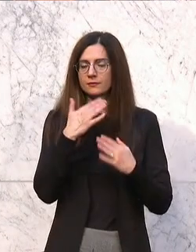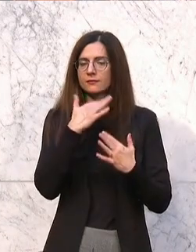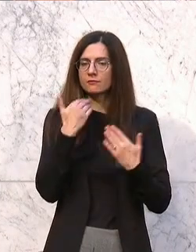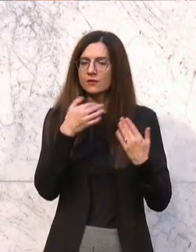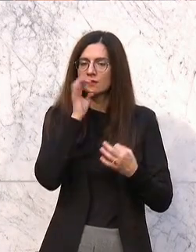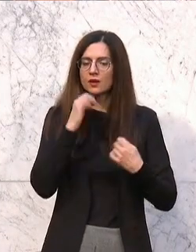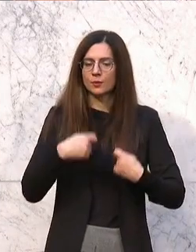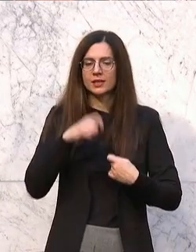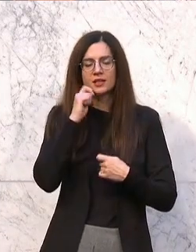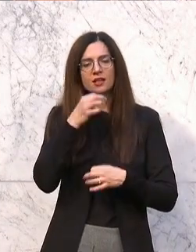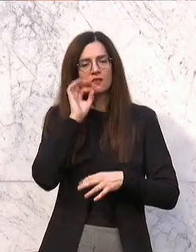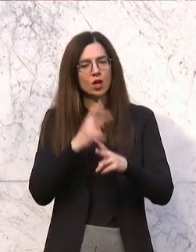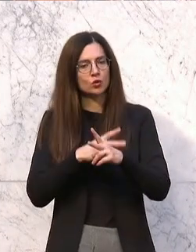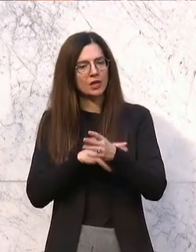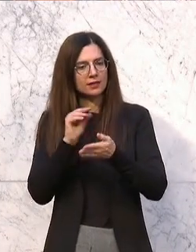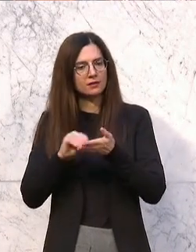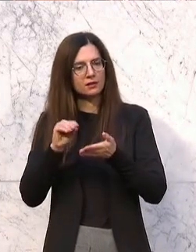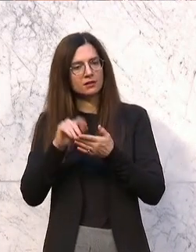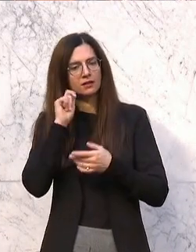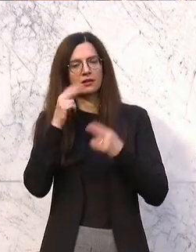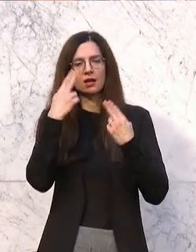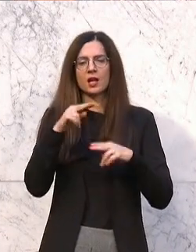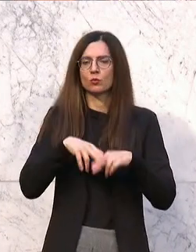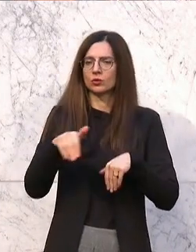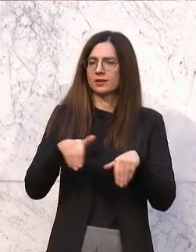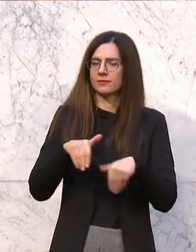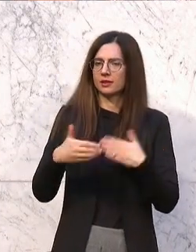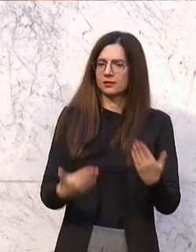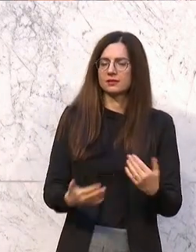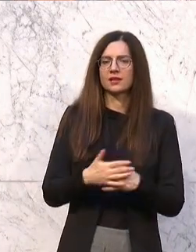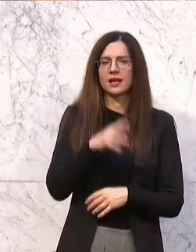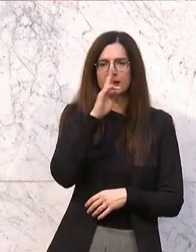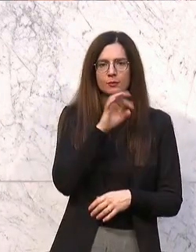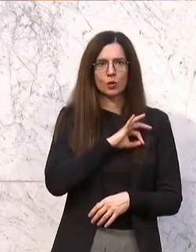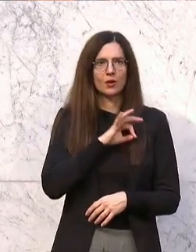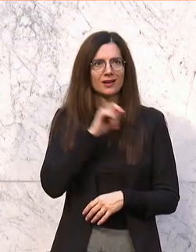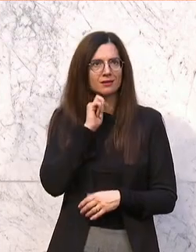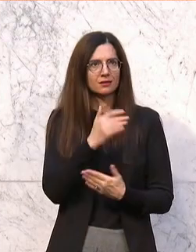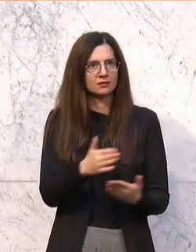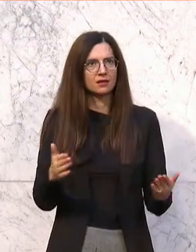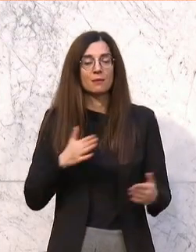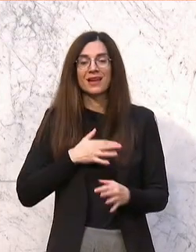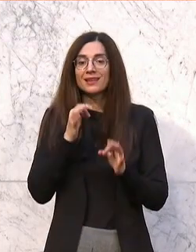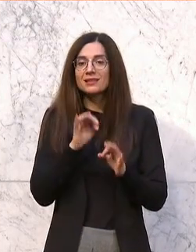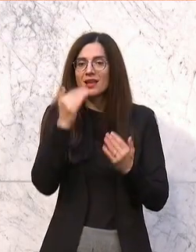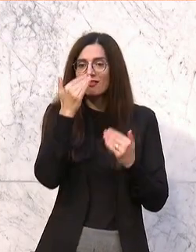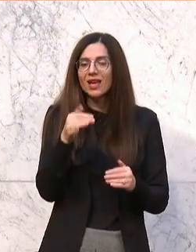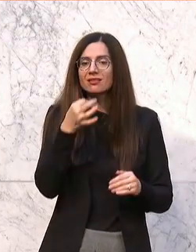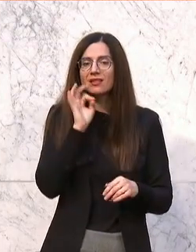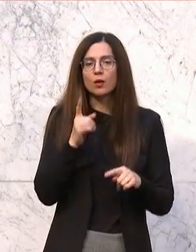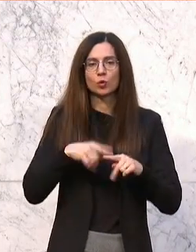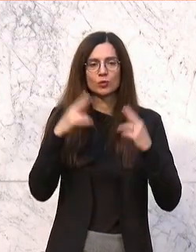Und am Rednerpult ist schon Gabriel Obernostra, ÖVP. Herr Bundesminister, liebe Kolleginnen und Kollegen, meine sehr verehrten Damen und